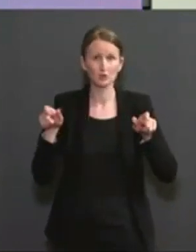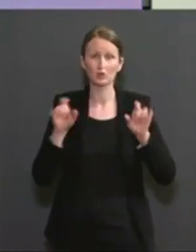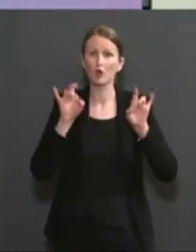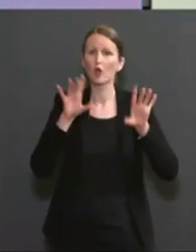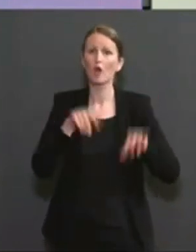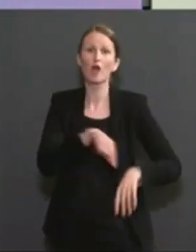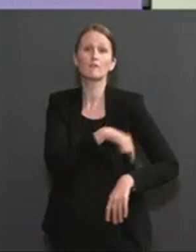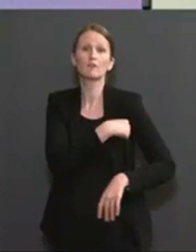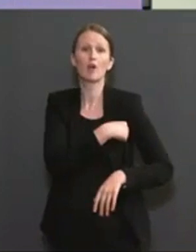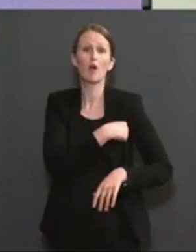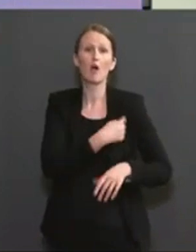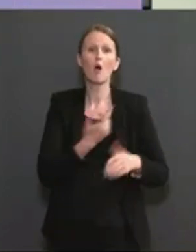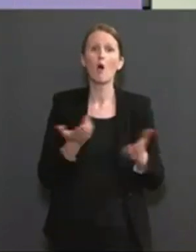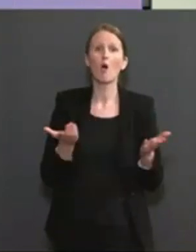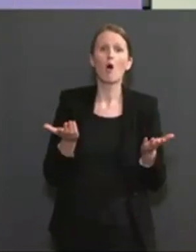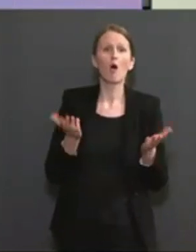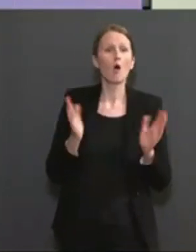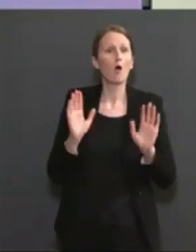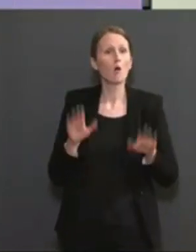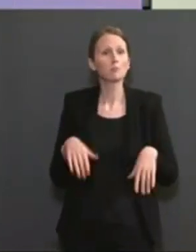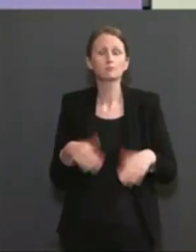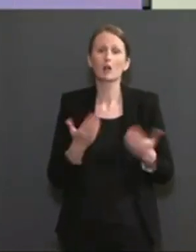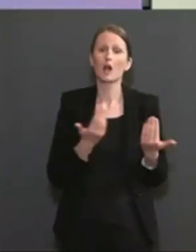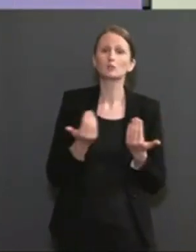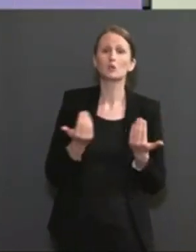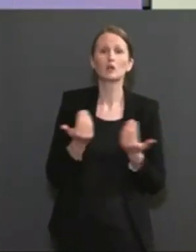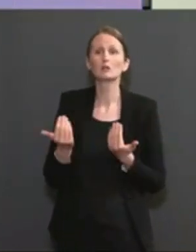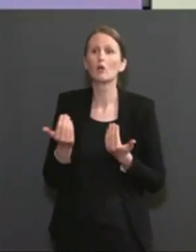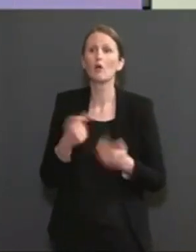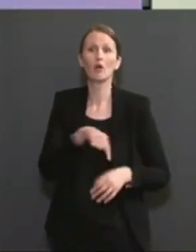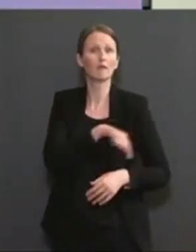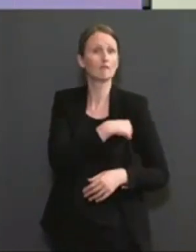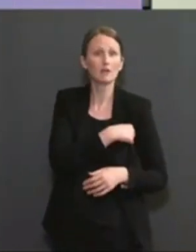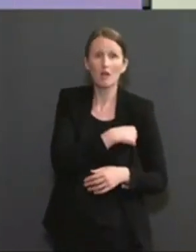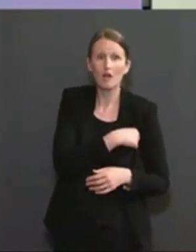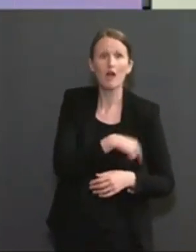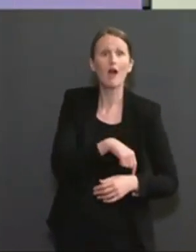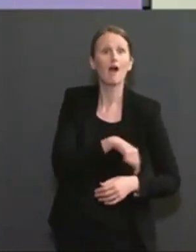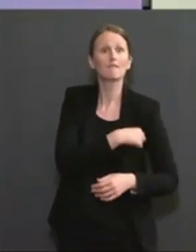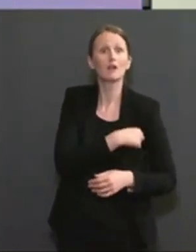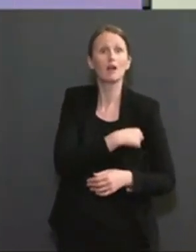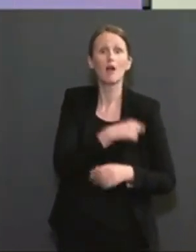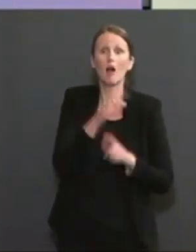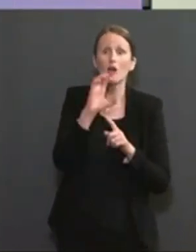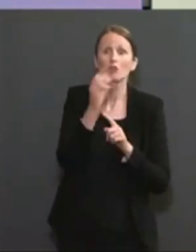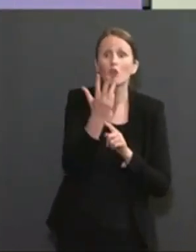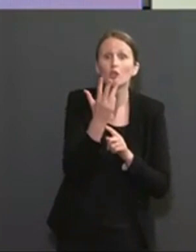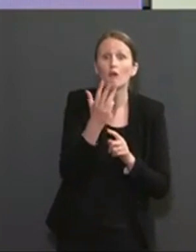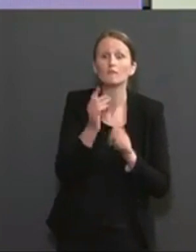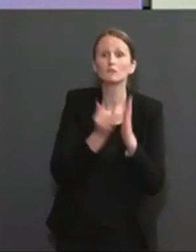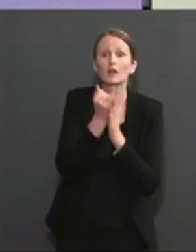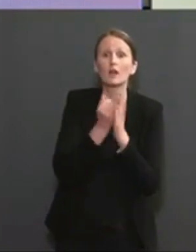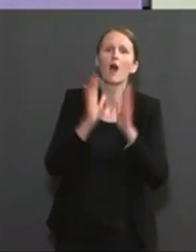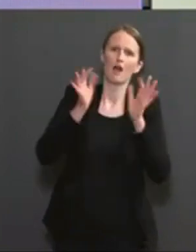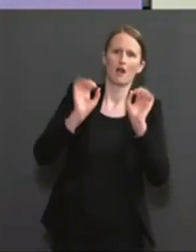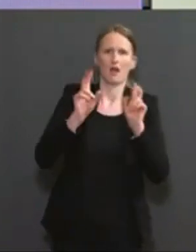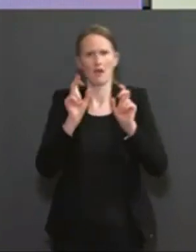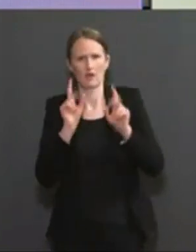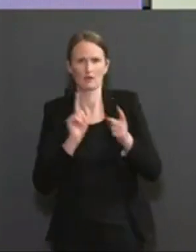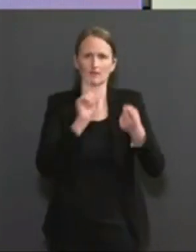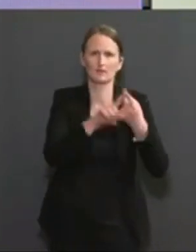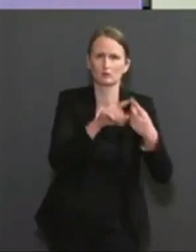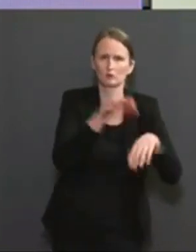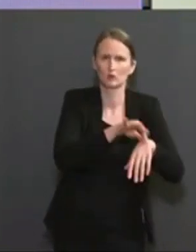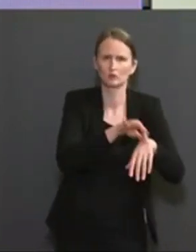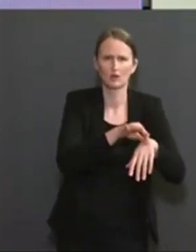conséquente, 38,5, 39, des frissons, avant de se manifester. On voudrait insister sur le fait que si la fièvre peut